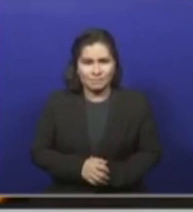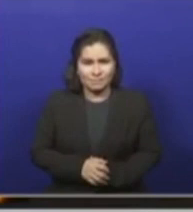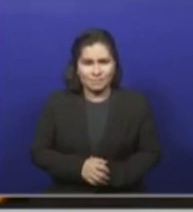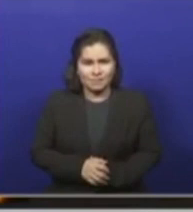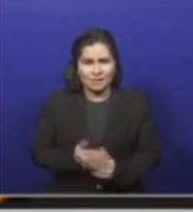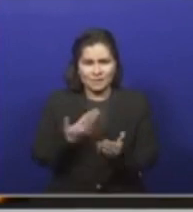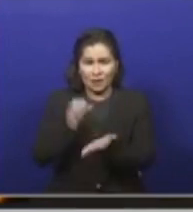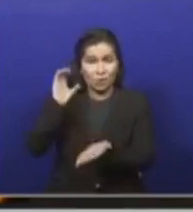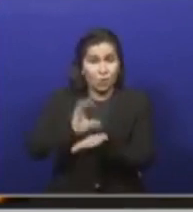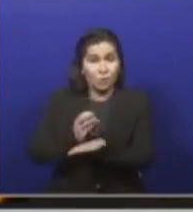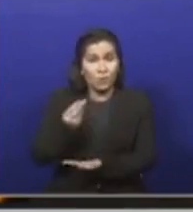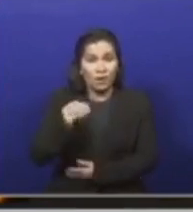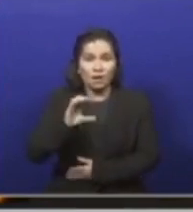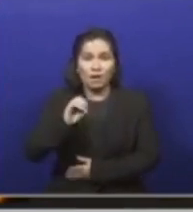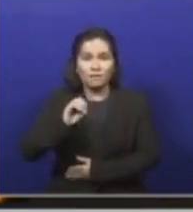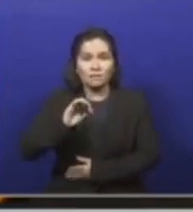50ล้านบาทครับ